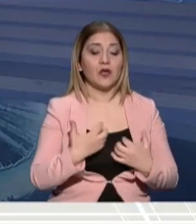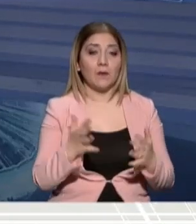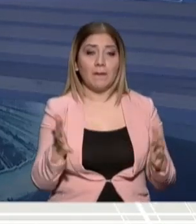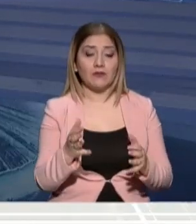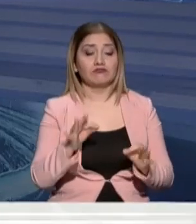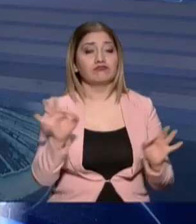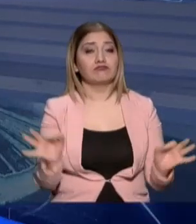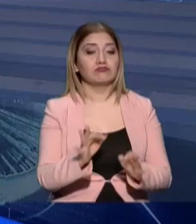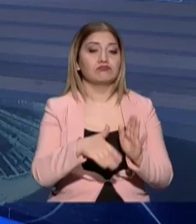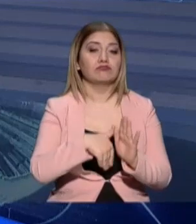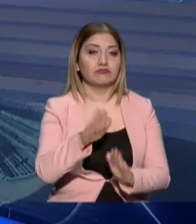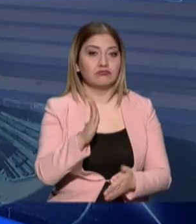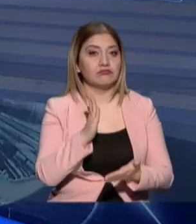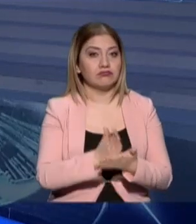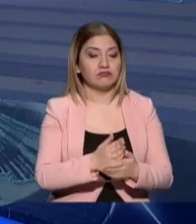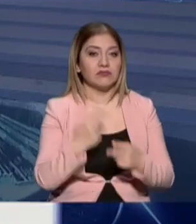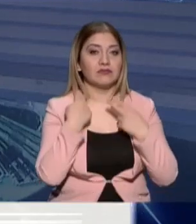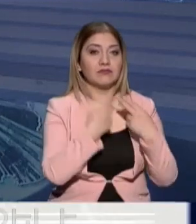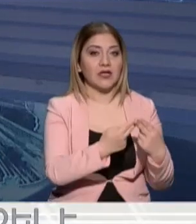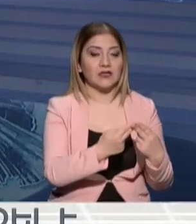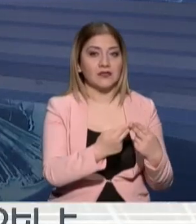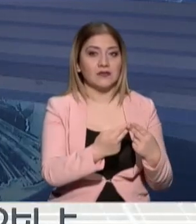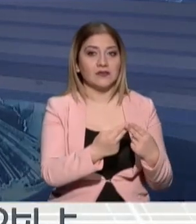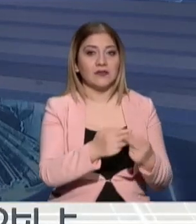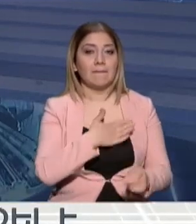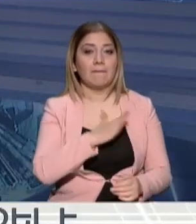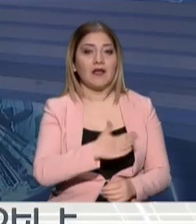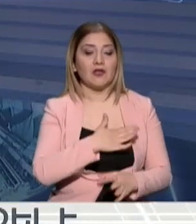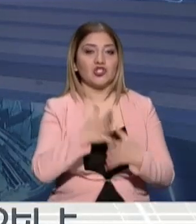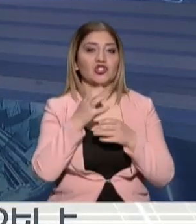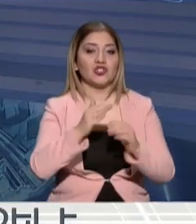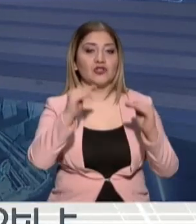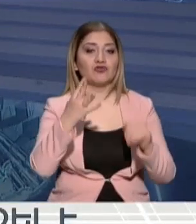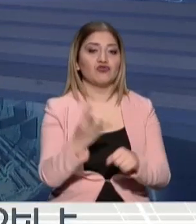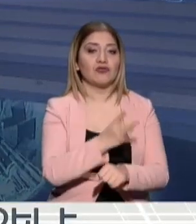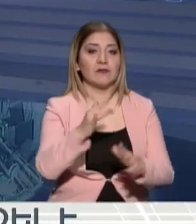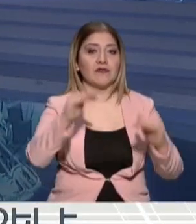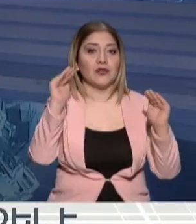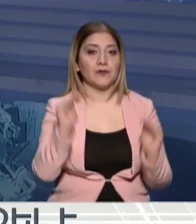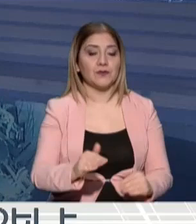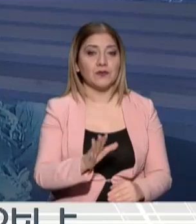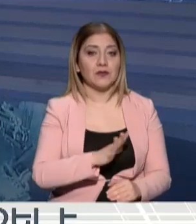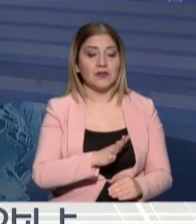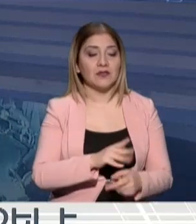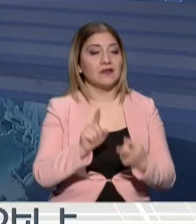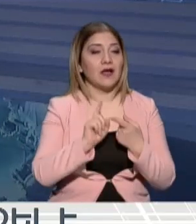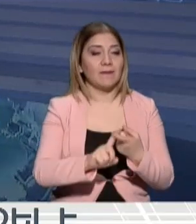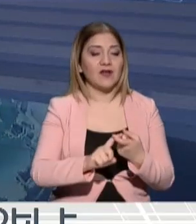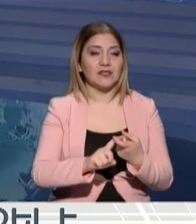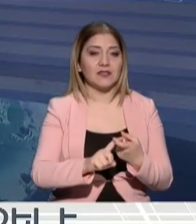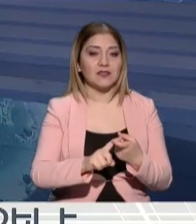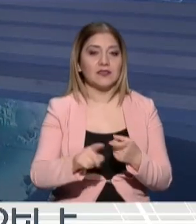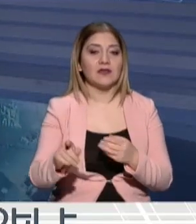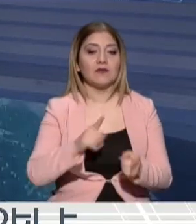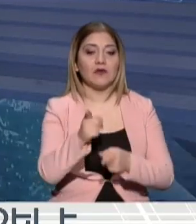ոլորտում դրական տեղաշարժ է արձանագրվել։ Քրեակատարողական հիմնարկներում մահերի թիվը նվազել է 4 անգամ։ Իրավասունները դա պայմանավորում են